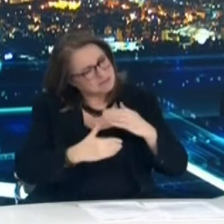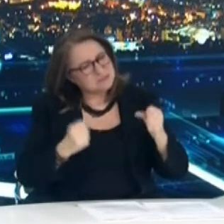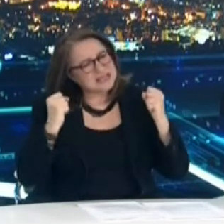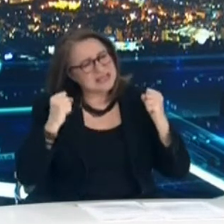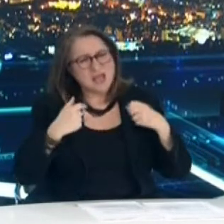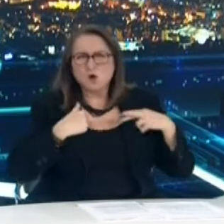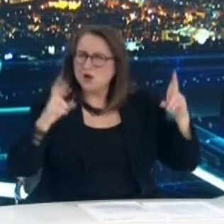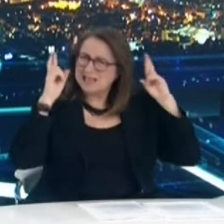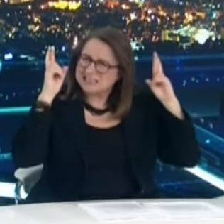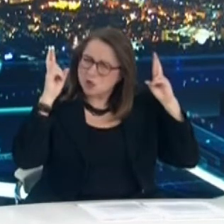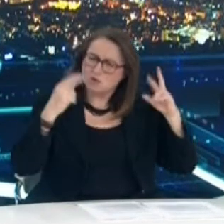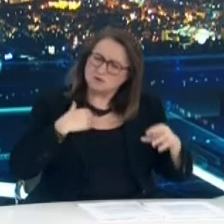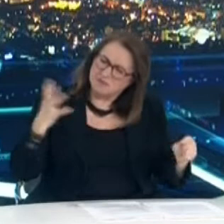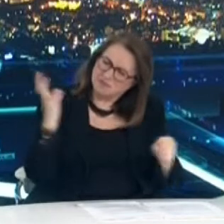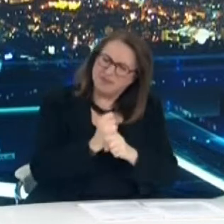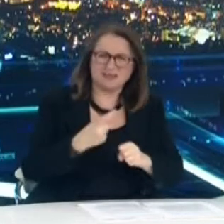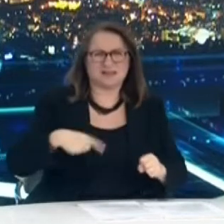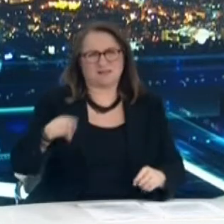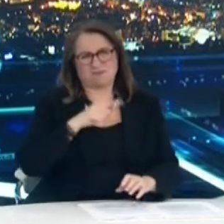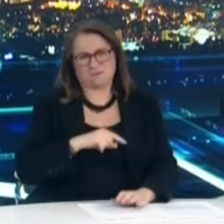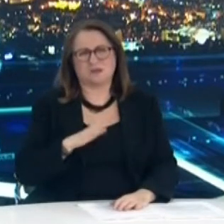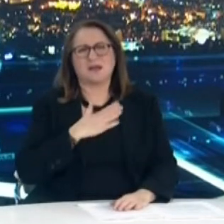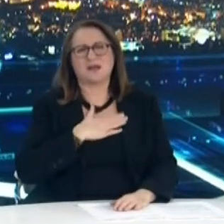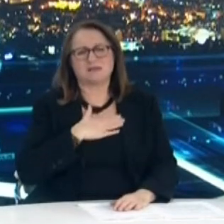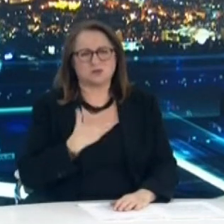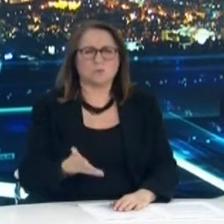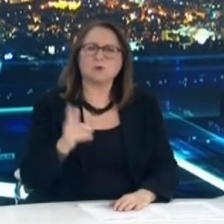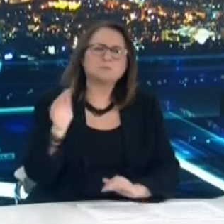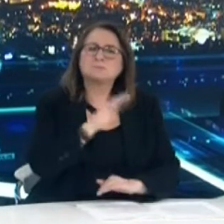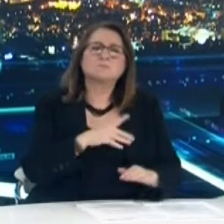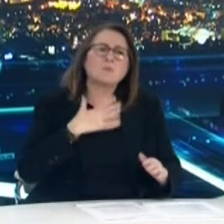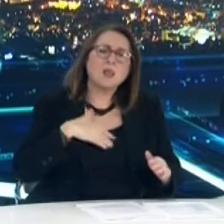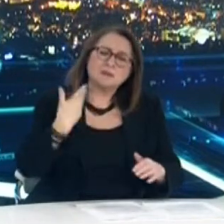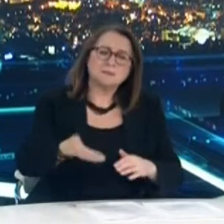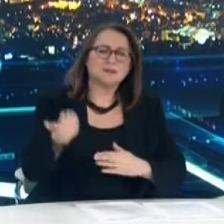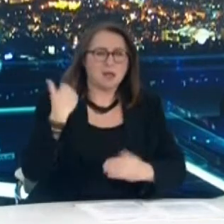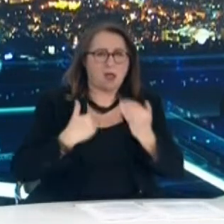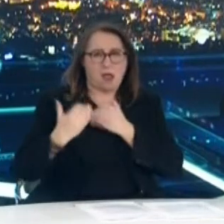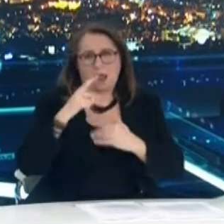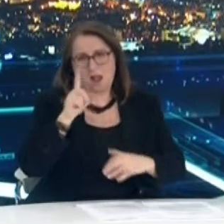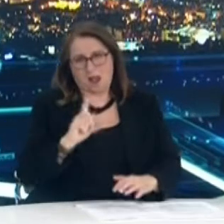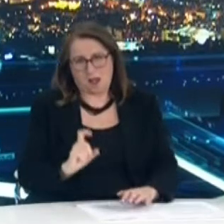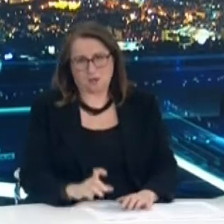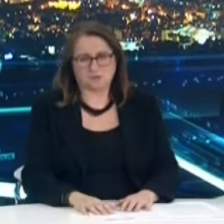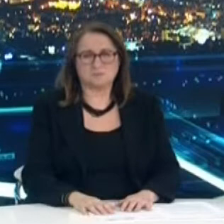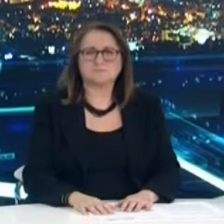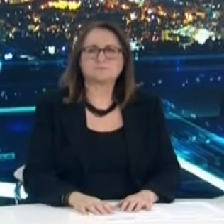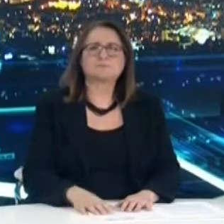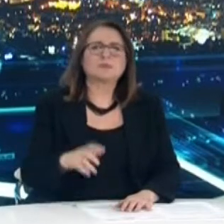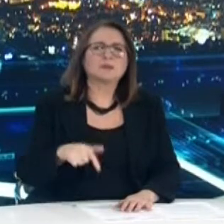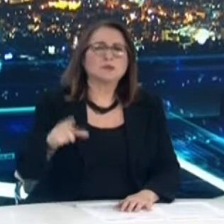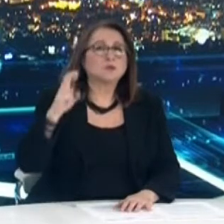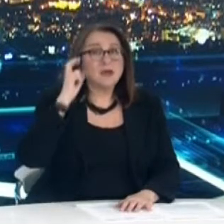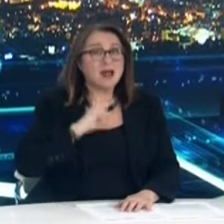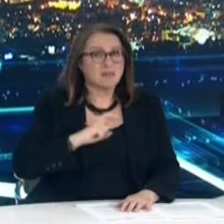θα τα καταφέρουμε. Σας ευχαριστώ πολύ και θα είμαι στη διάθεσή σας για ερωτήσεις. Ευχαριστούμε την κυρία Παπαευαγγέλου. Το λόγο έχει ο κύριος Καραδαλιάς. Καλησπέρα σας από